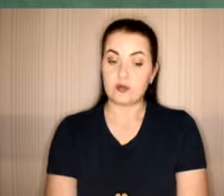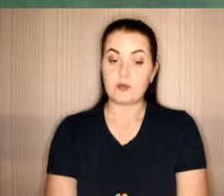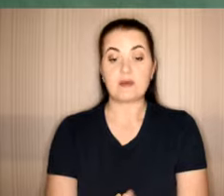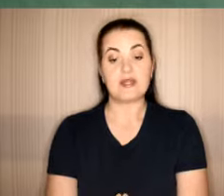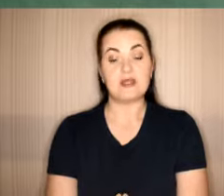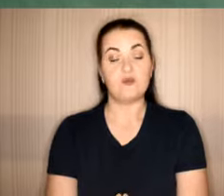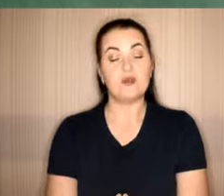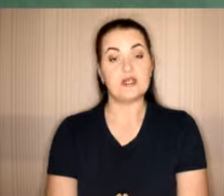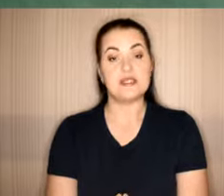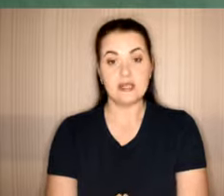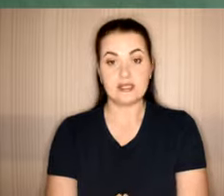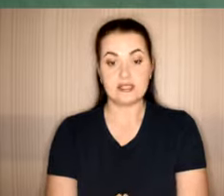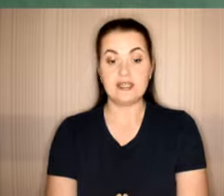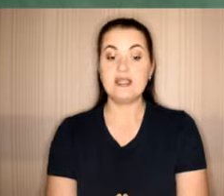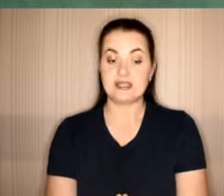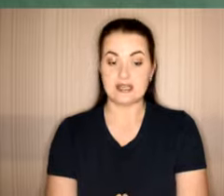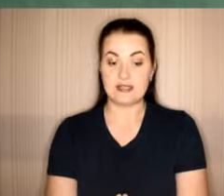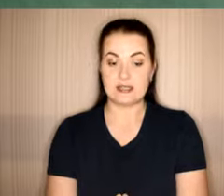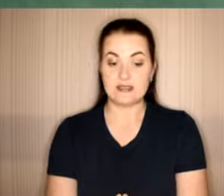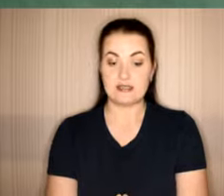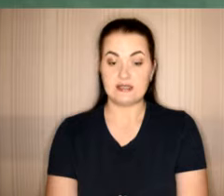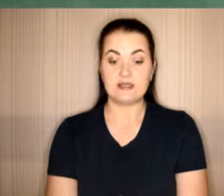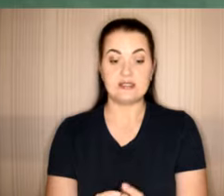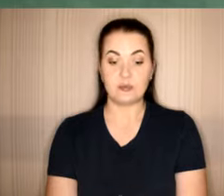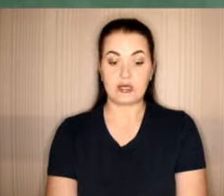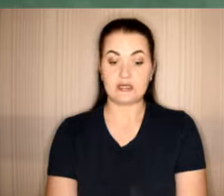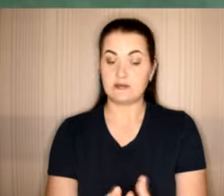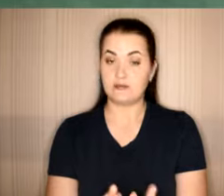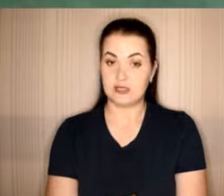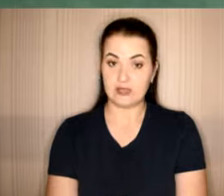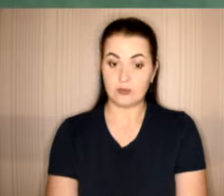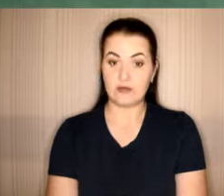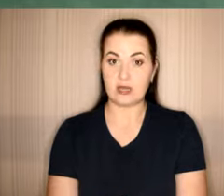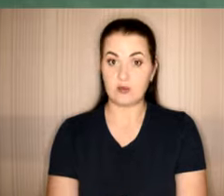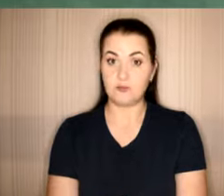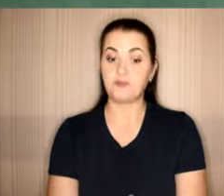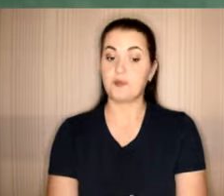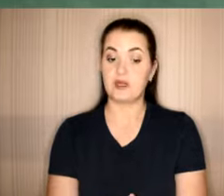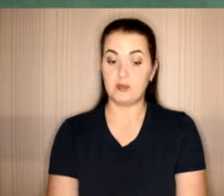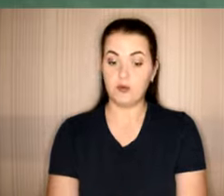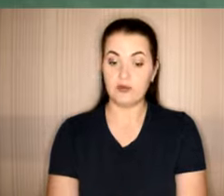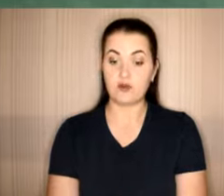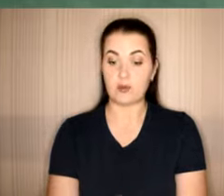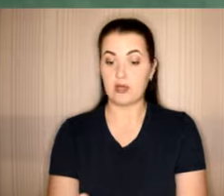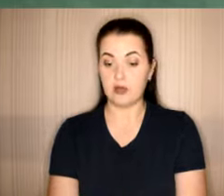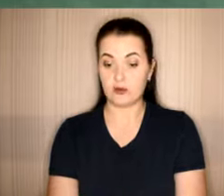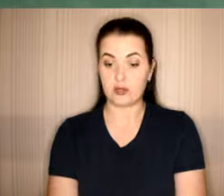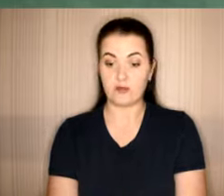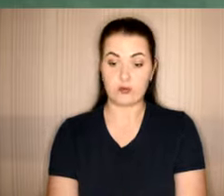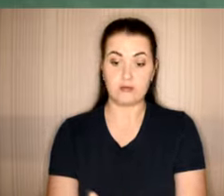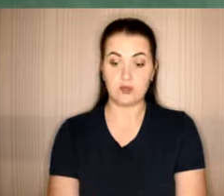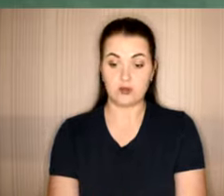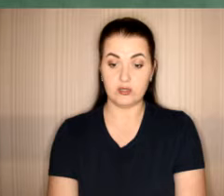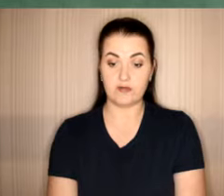Повні форми прикметників бувають стягнені і не стягнені. Наприклад, давайте порівняємо. Є повна форма і